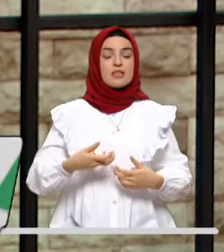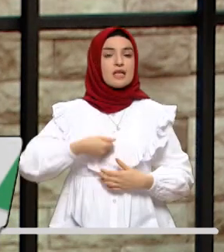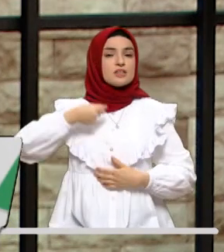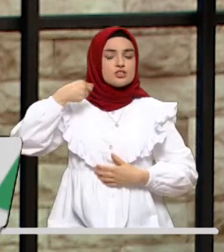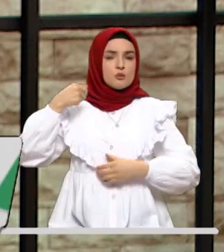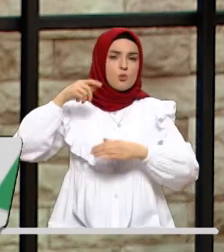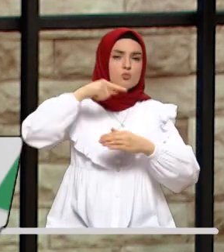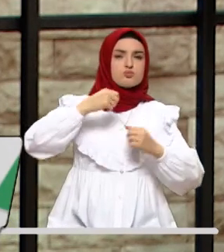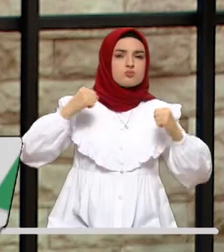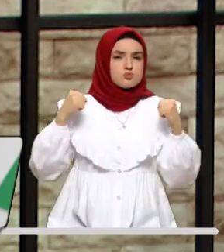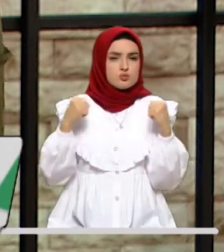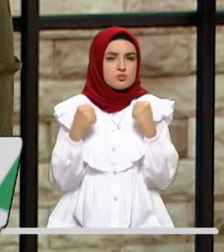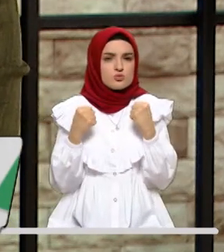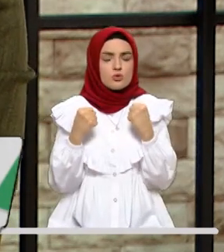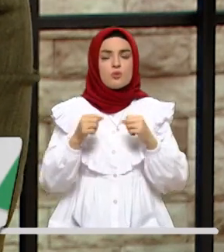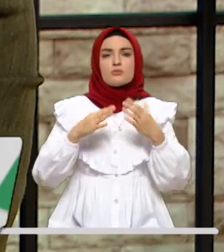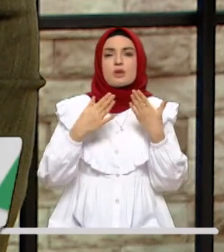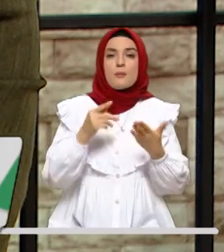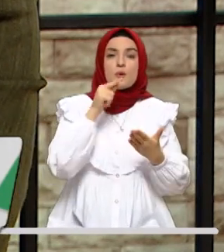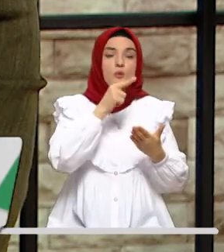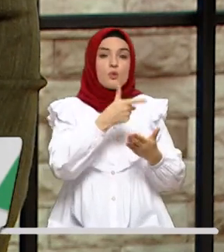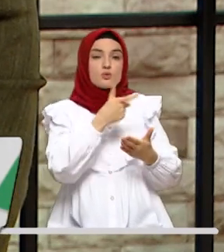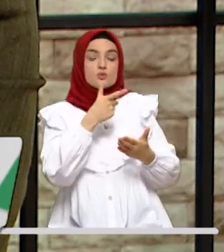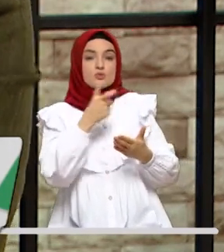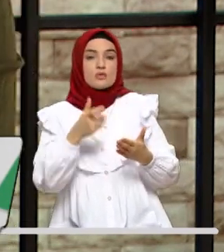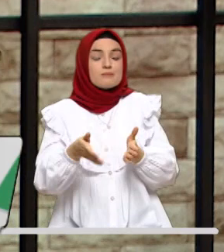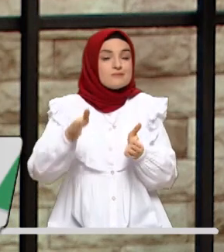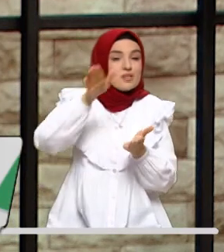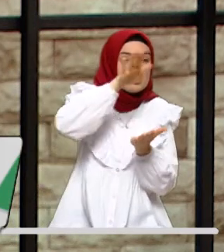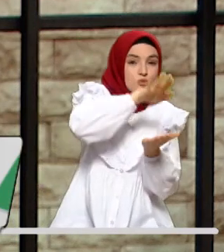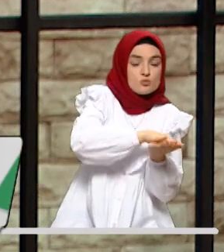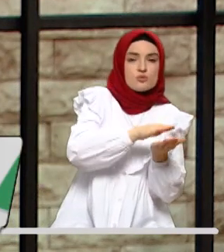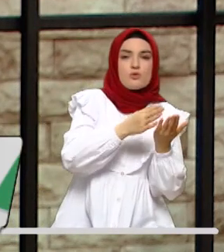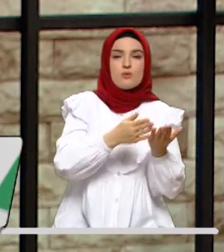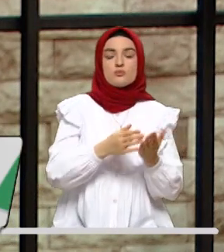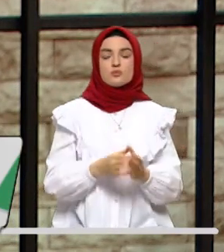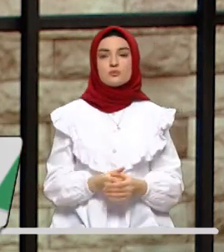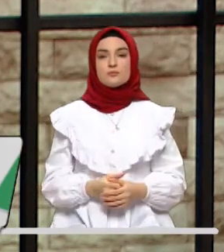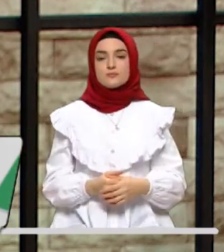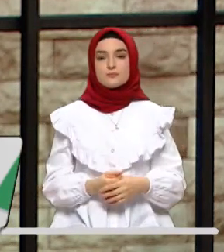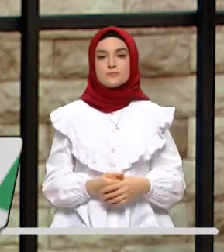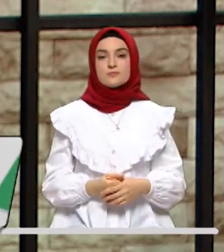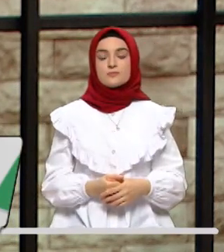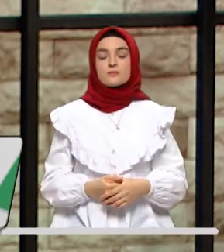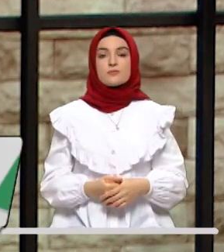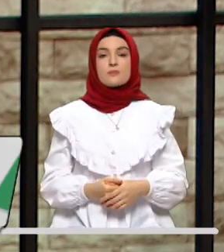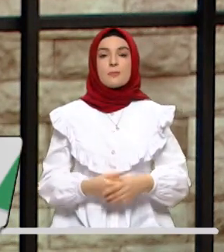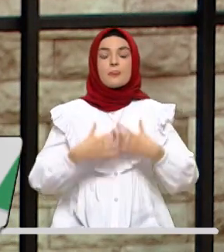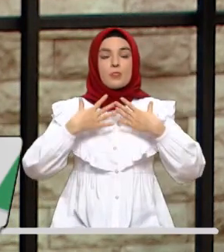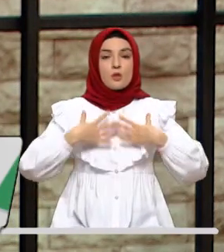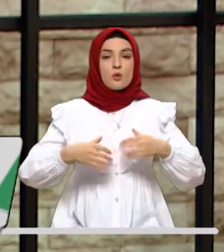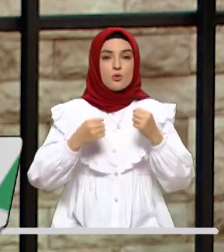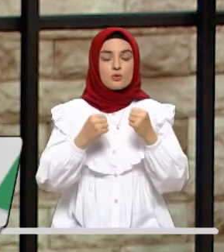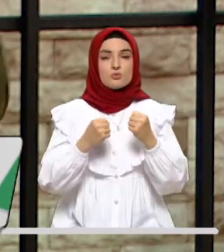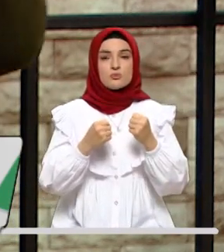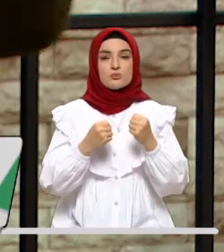o soğukta buz gibi donmuş ama o kurşunların mermilerin üzerine örtmüş. Gördesli Makbule